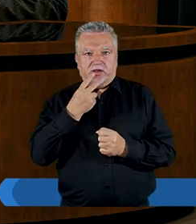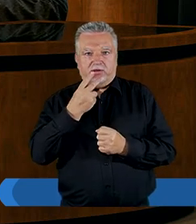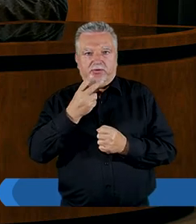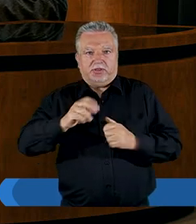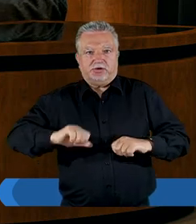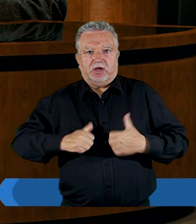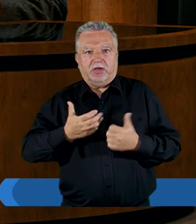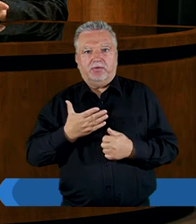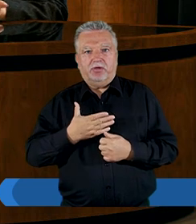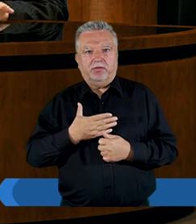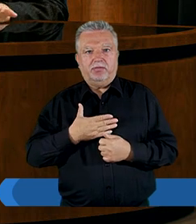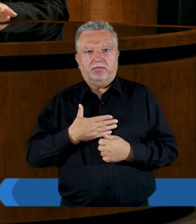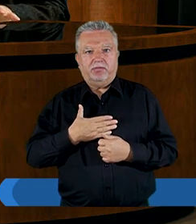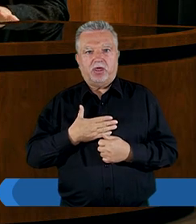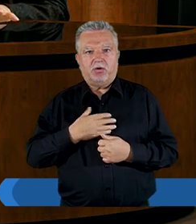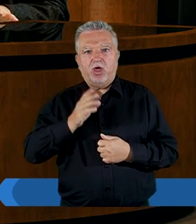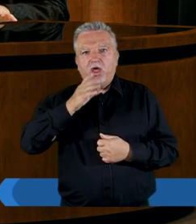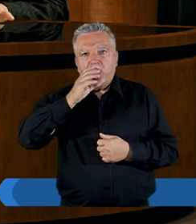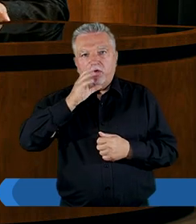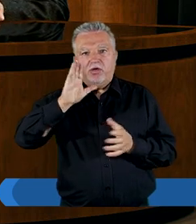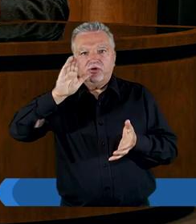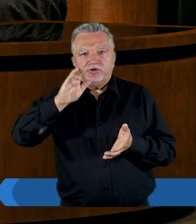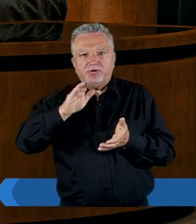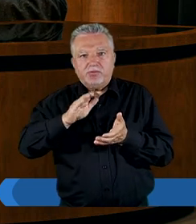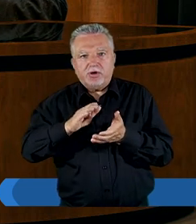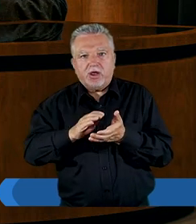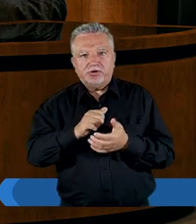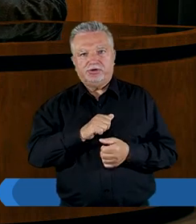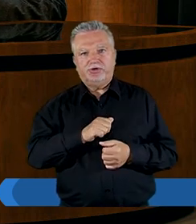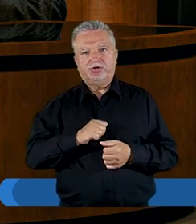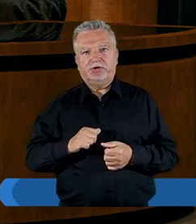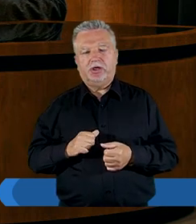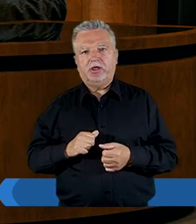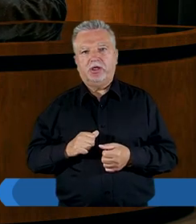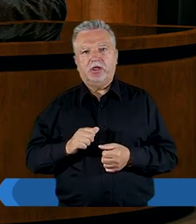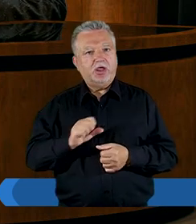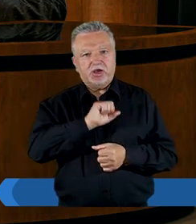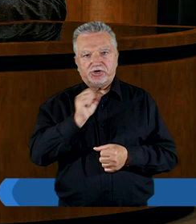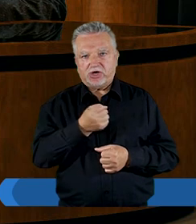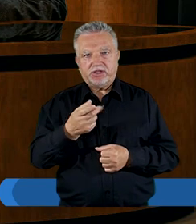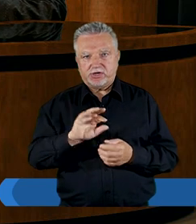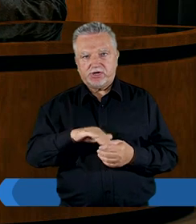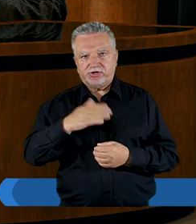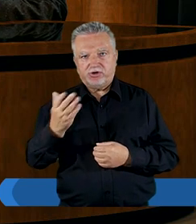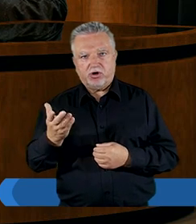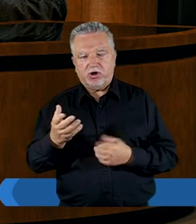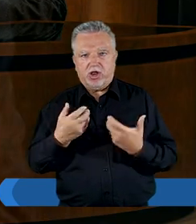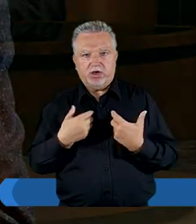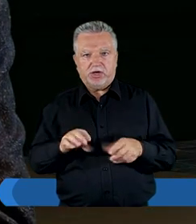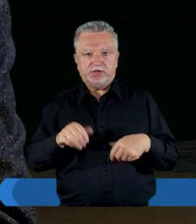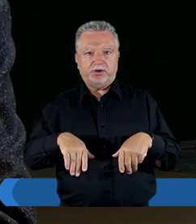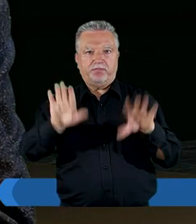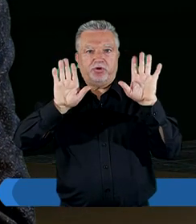żeby miał wyciszyć się. Żadna ze stron nie zamierza